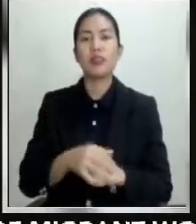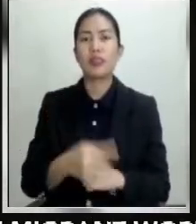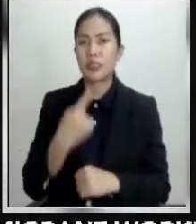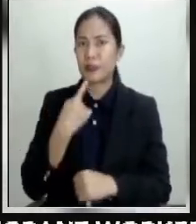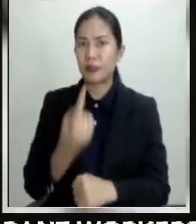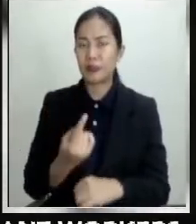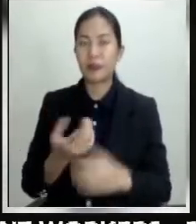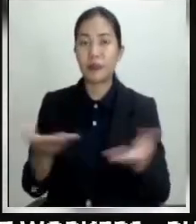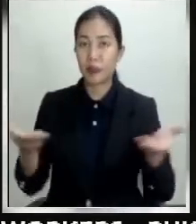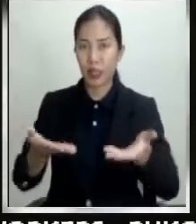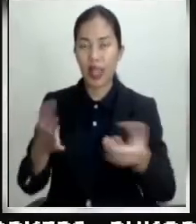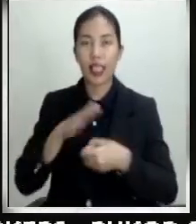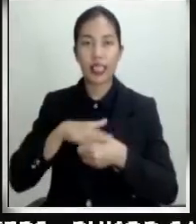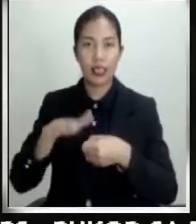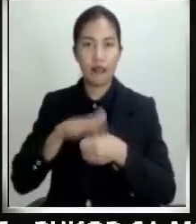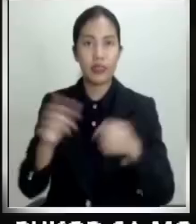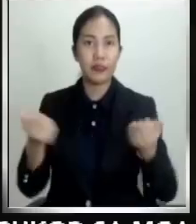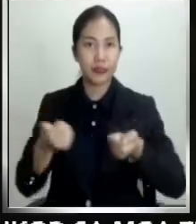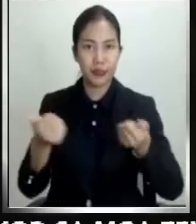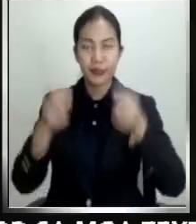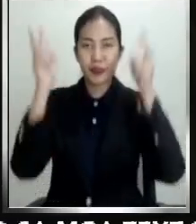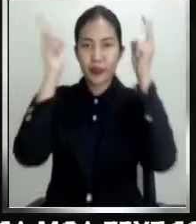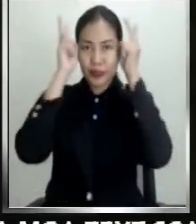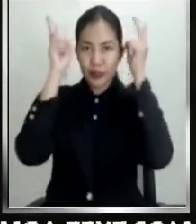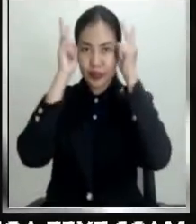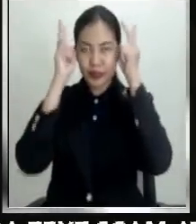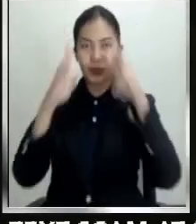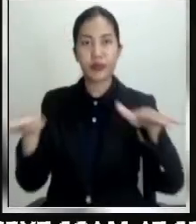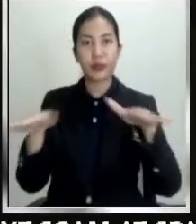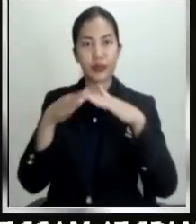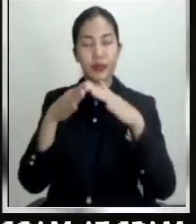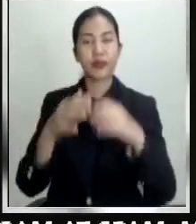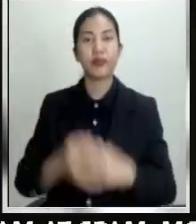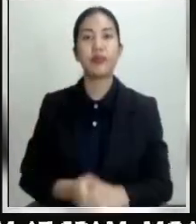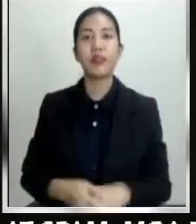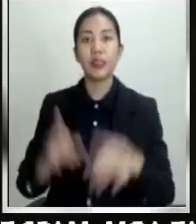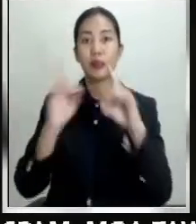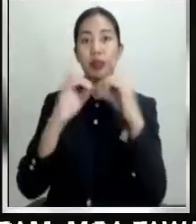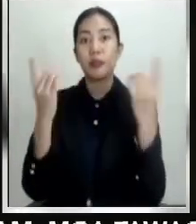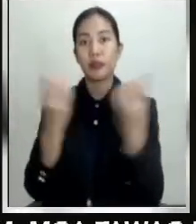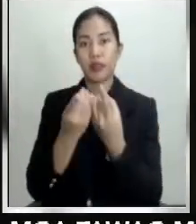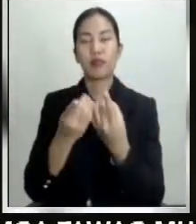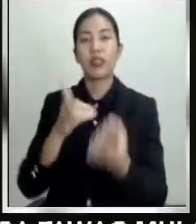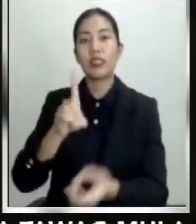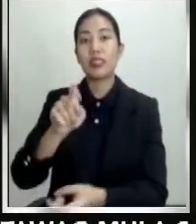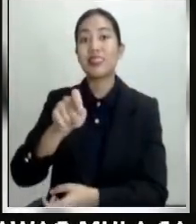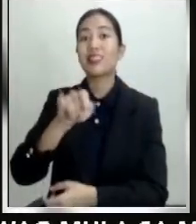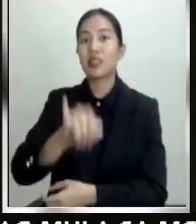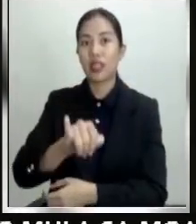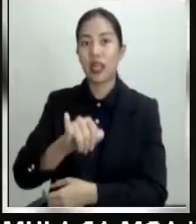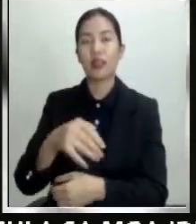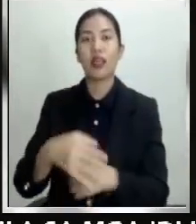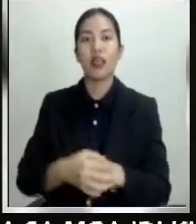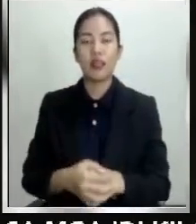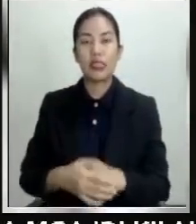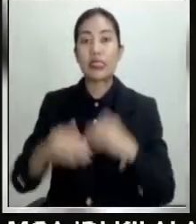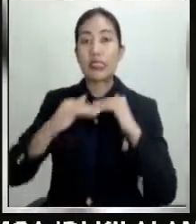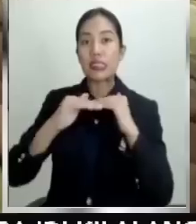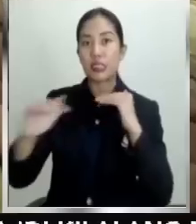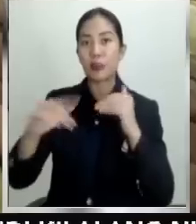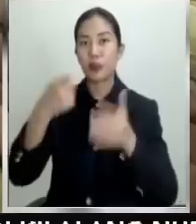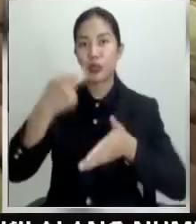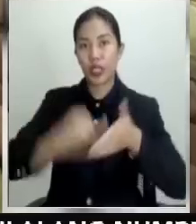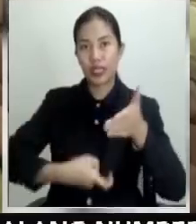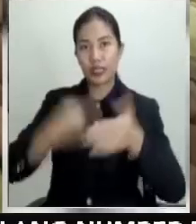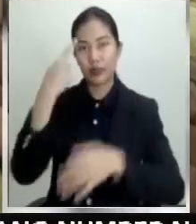Albay. Samantala, nagpatupad na rin ang price freeze ang Department of Trade and Industry para sa basic necessities sa lalawigan.